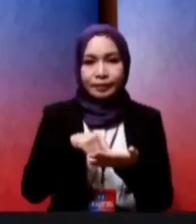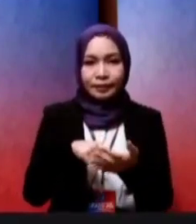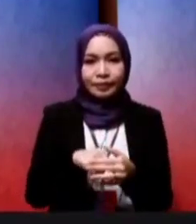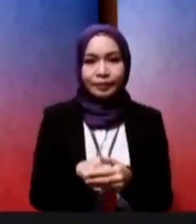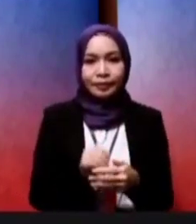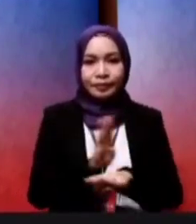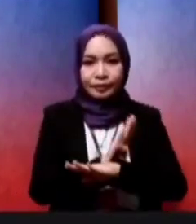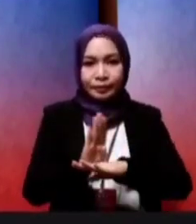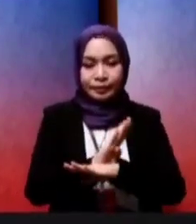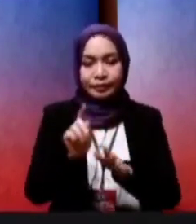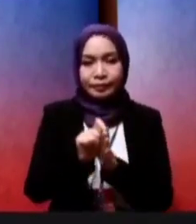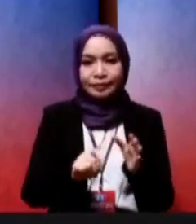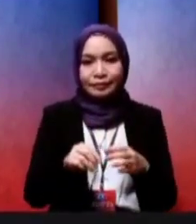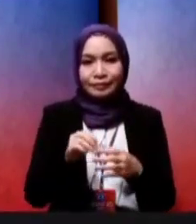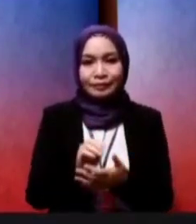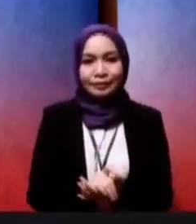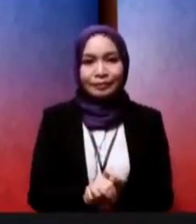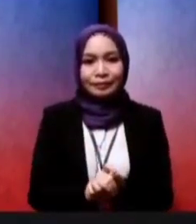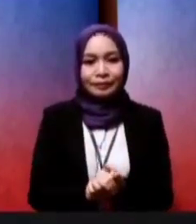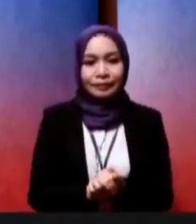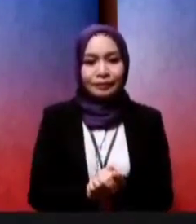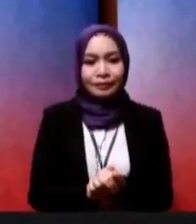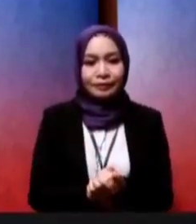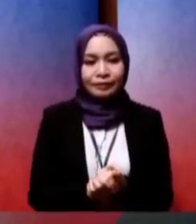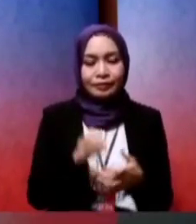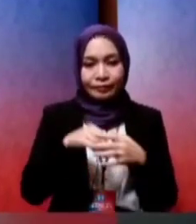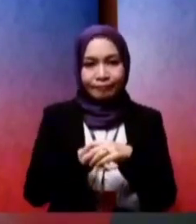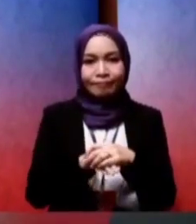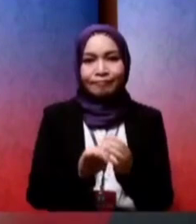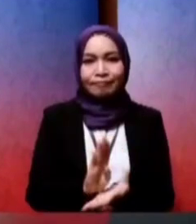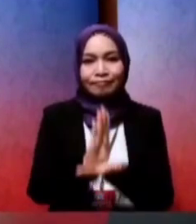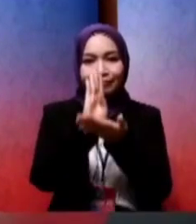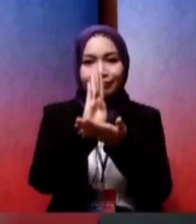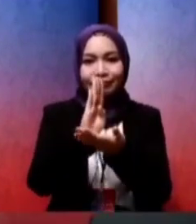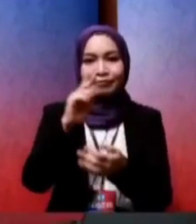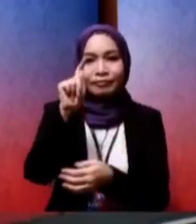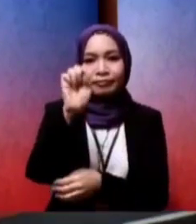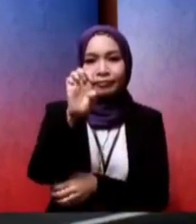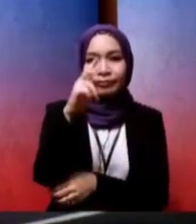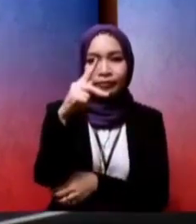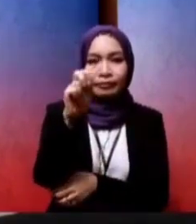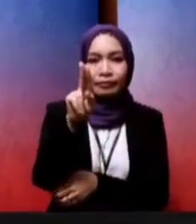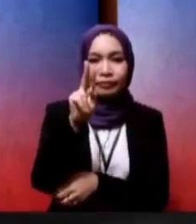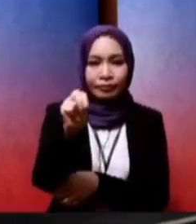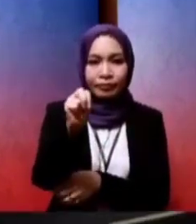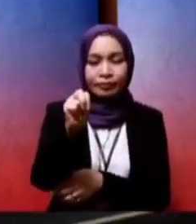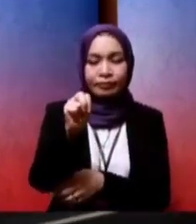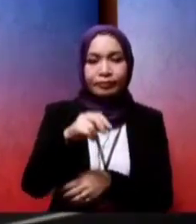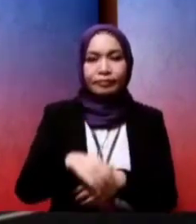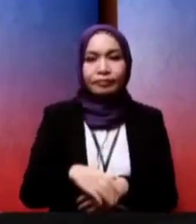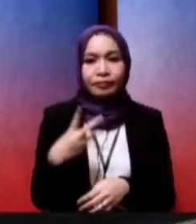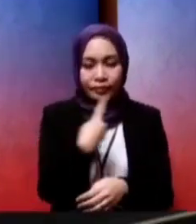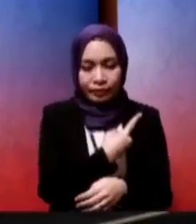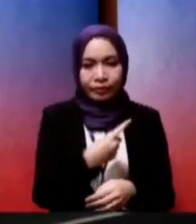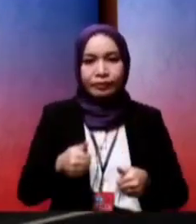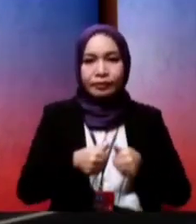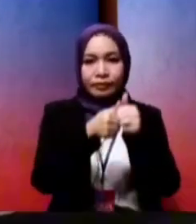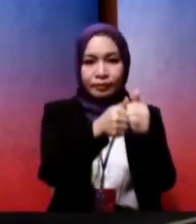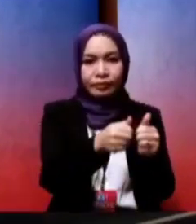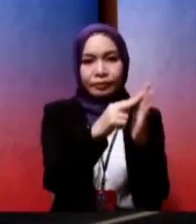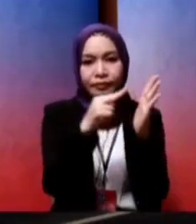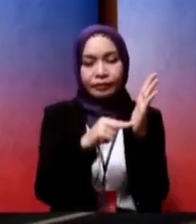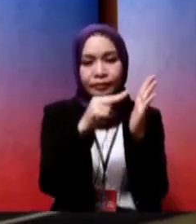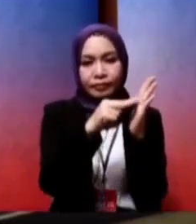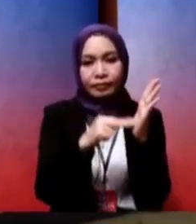bantuan sama ada bo kira ataupun tekun yang penting kita mengikut lunas undang-undang dan menyasar mereka